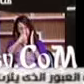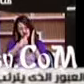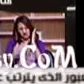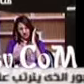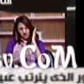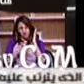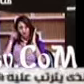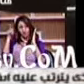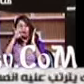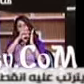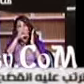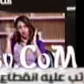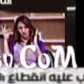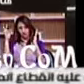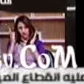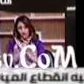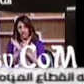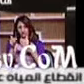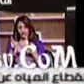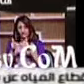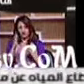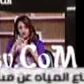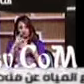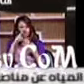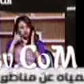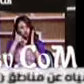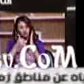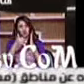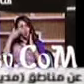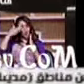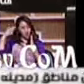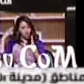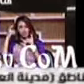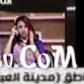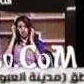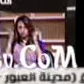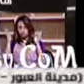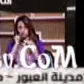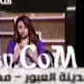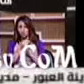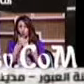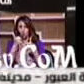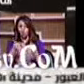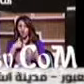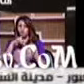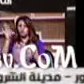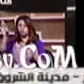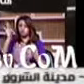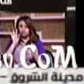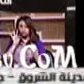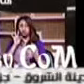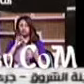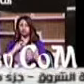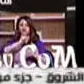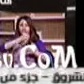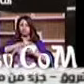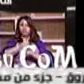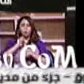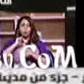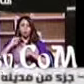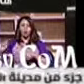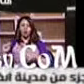اسماء يعني يعني كف وخبره واهليه يتولوا يعني او يكونوا من جمله